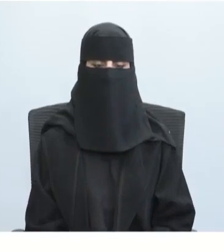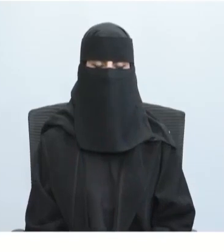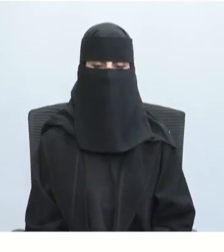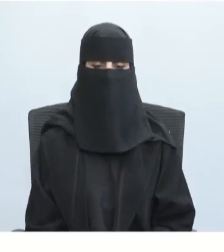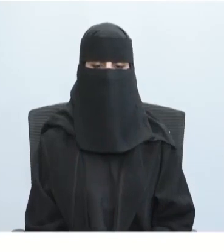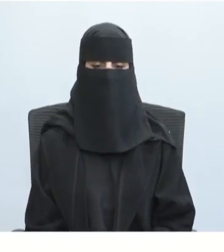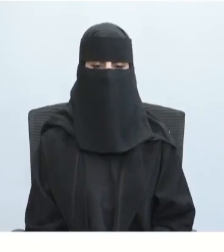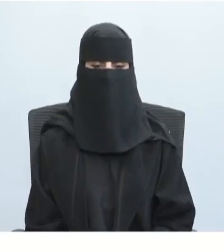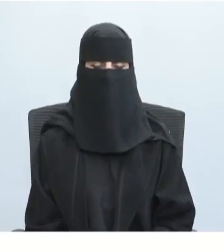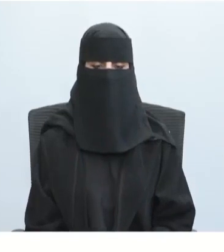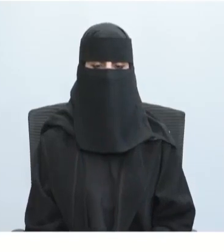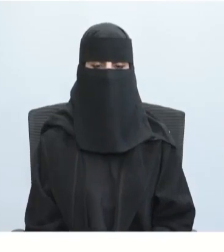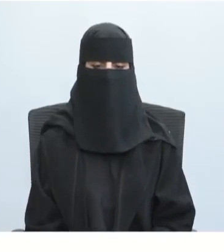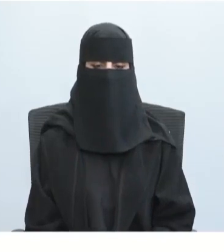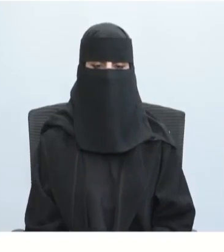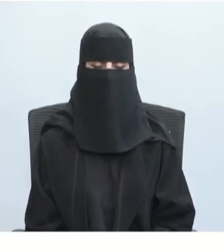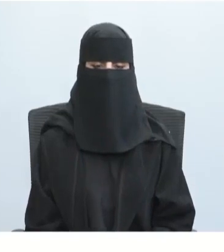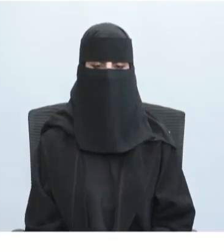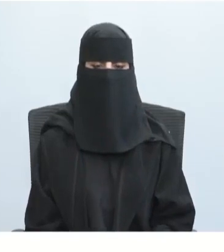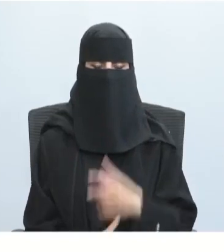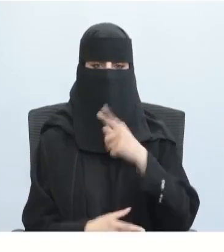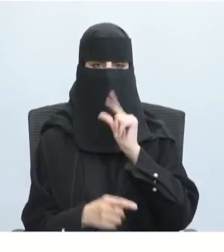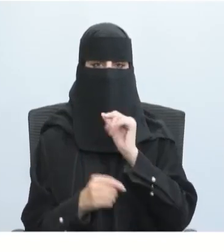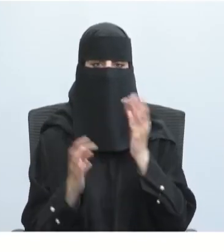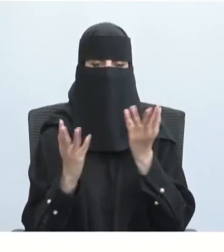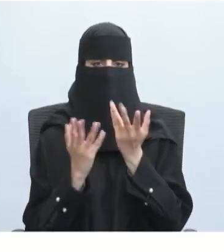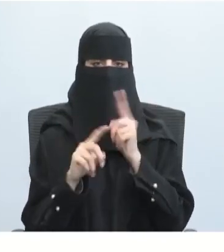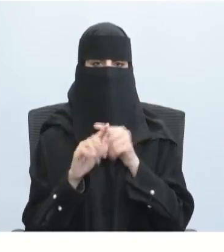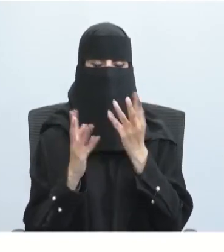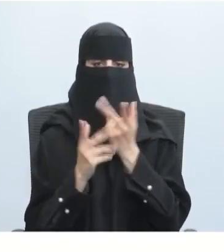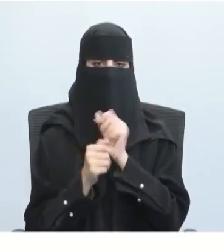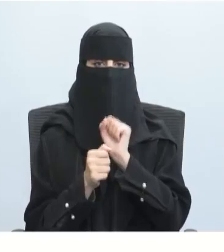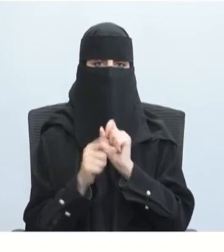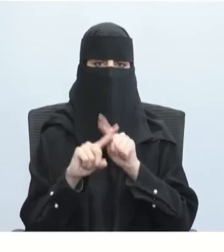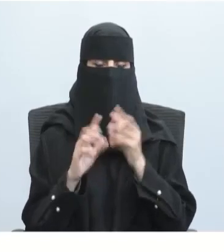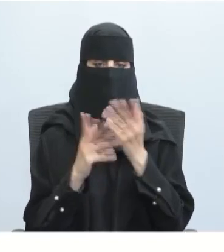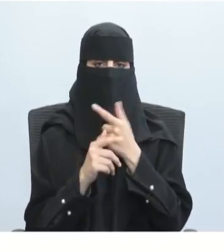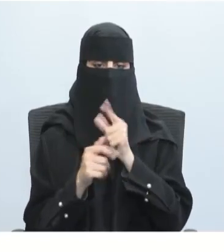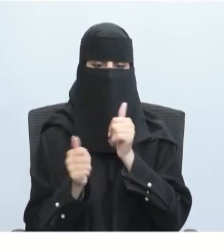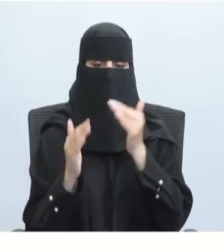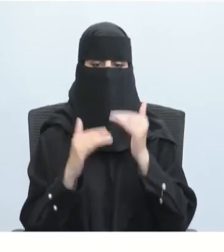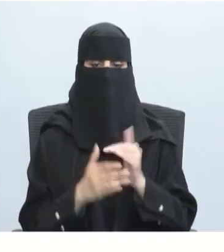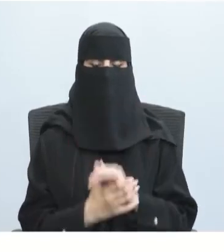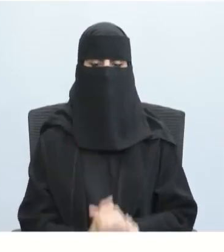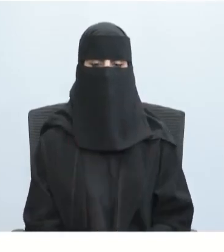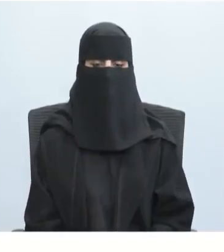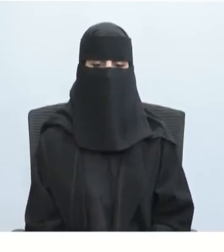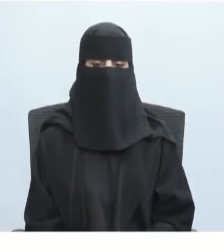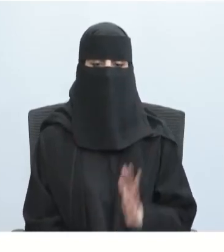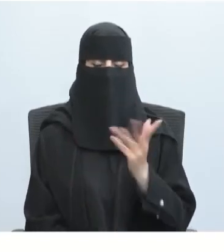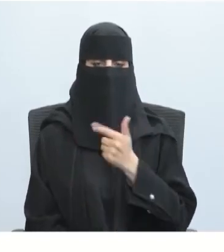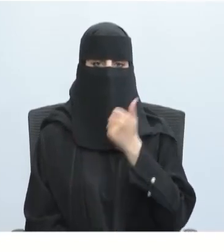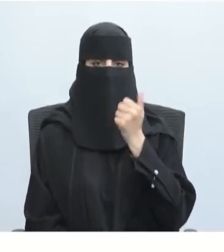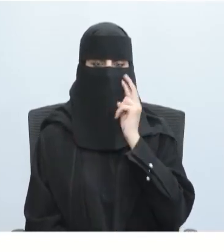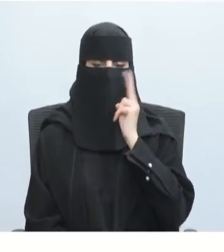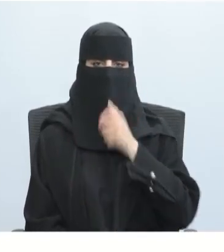كل قمنا بالتطبيق ايضا في المعادلات الرياضيه الاي تعبر عن العائد في السؤال رقم 6